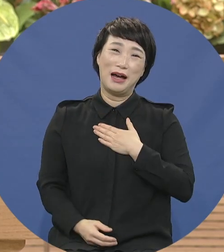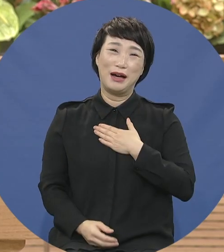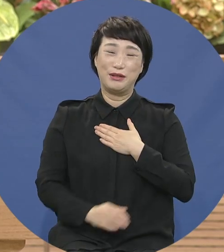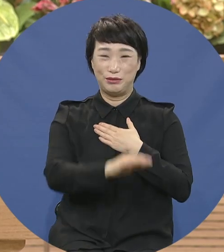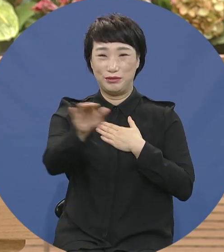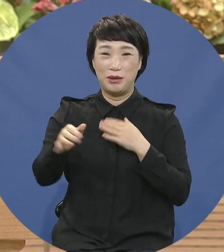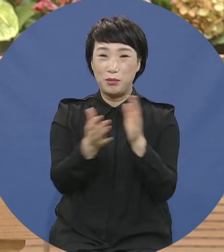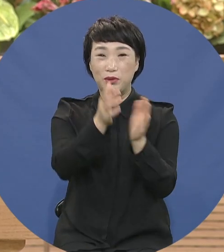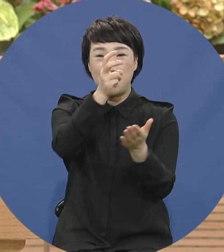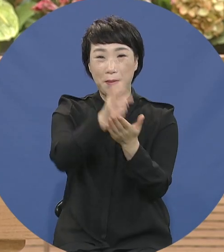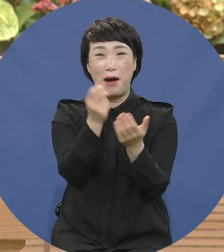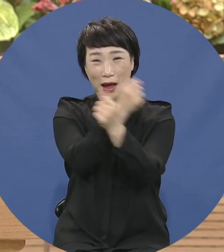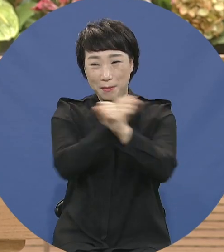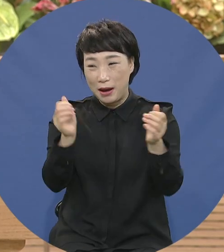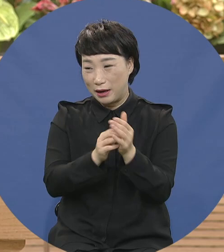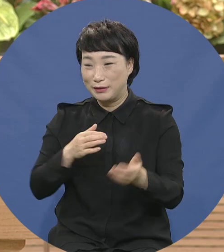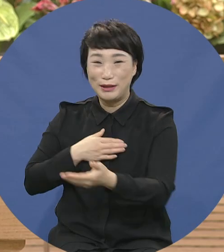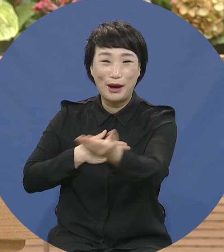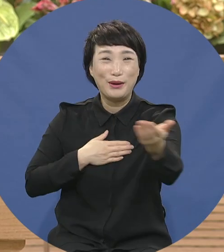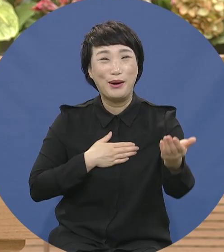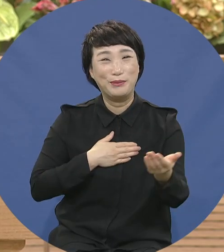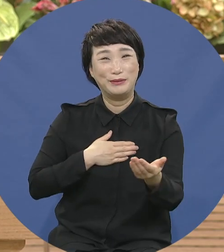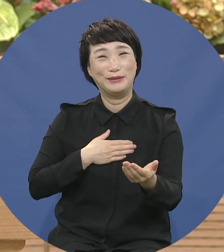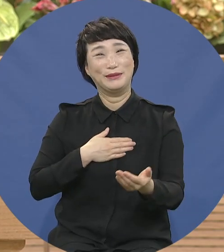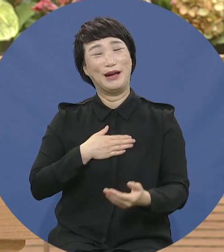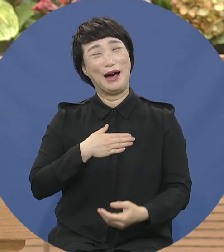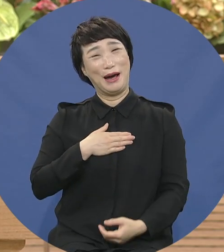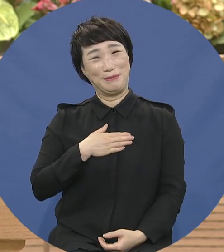우리는 율법에서 해방된 자라 이 말입니다.